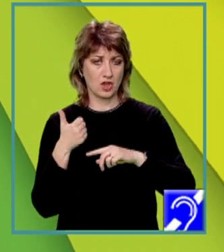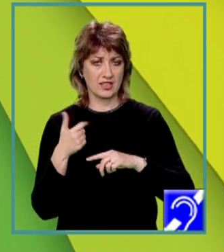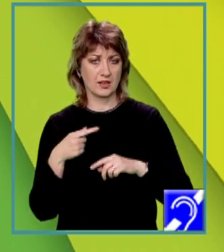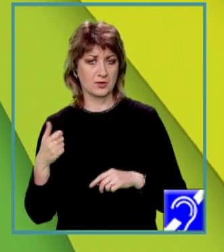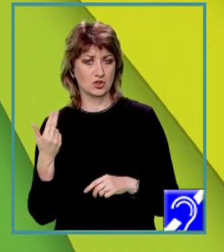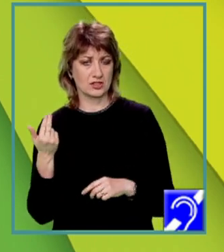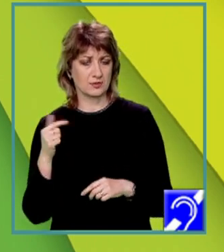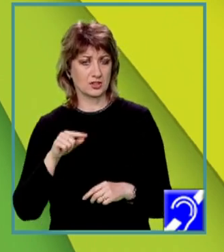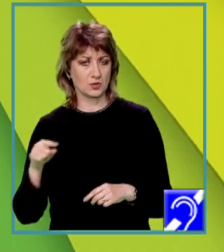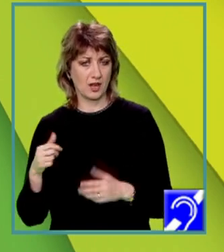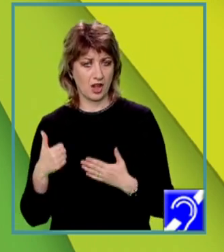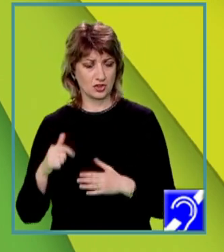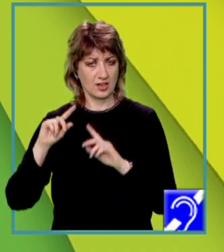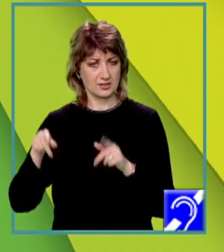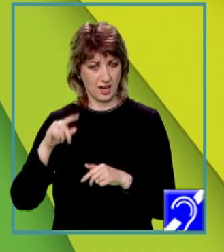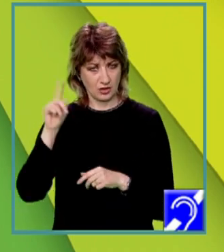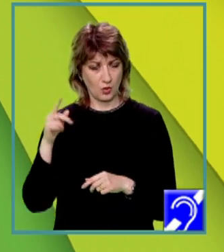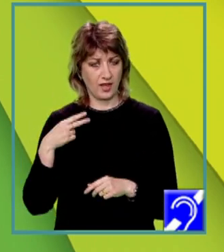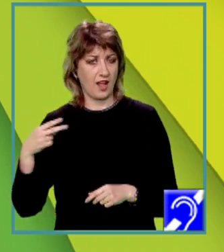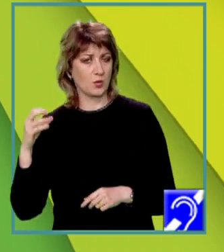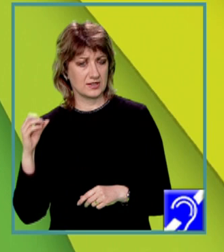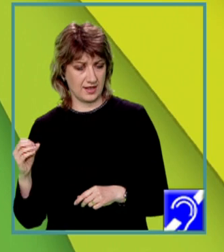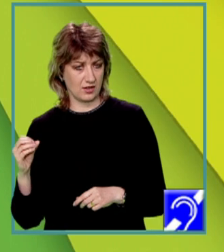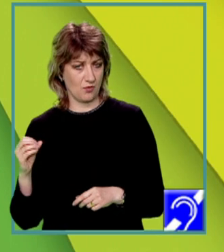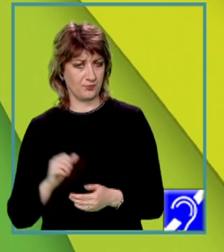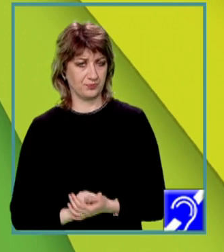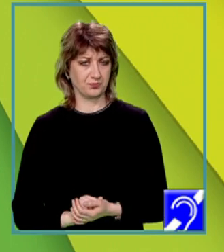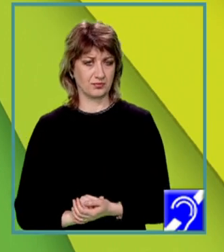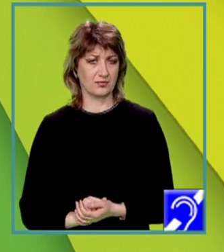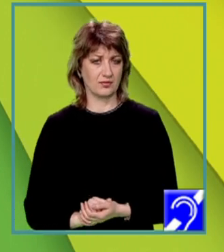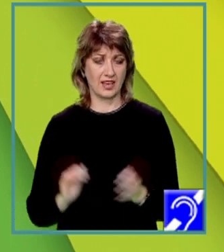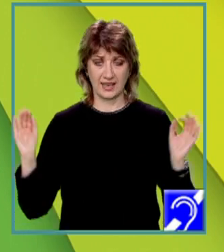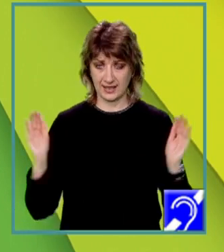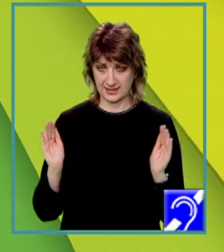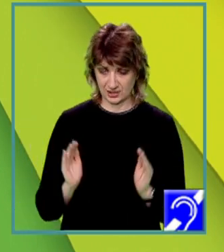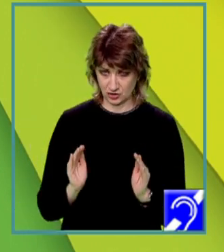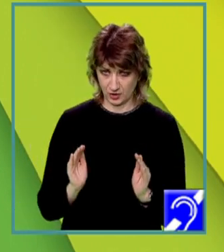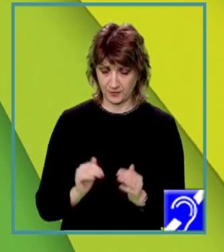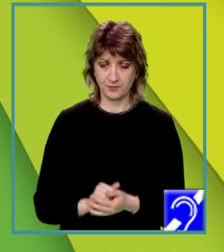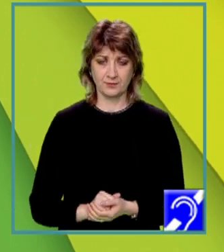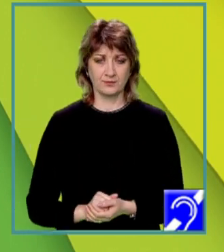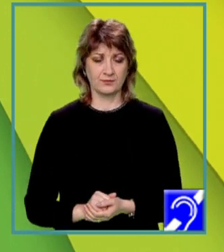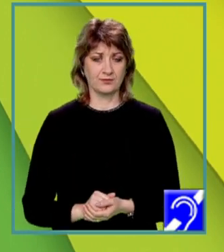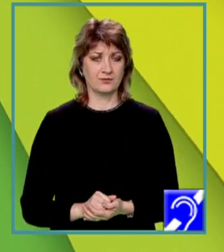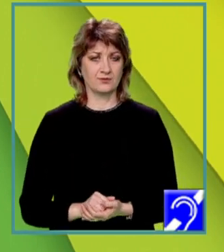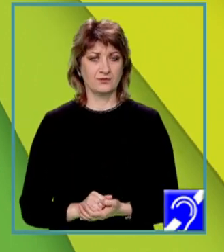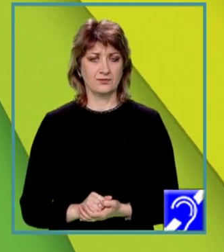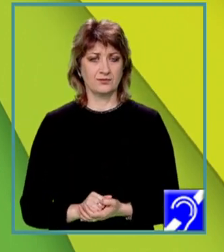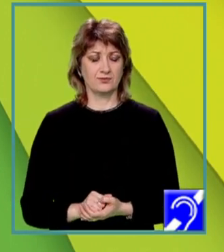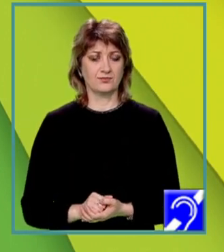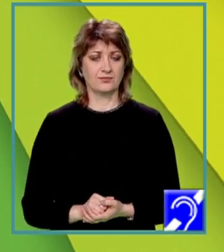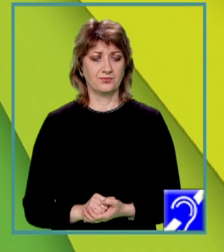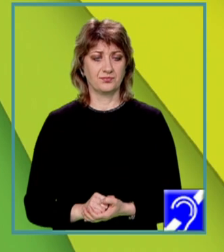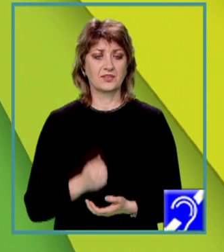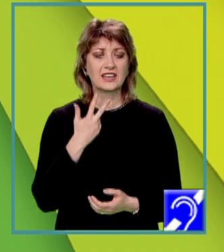15 pe șase totul la a doua este egal cu zero restrânge acest pătrat perfect în